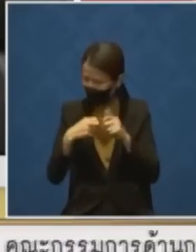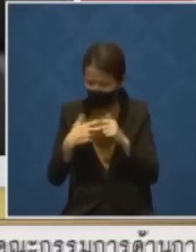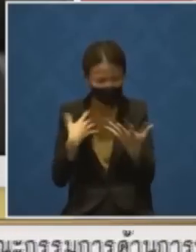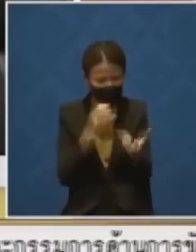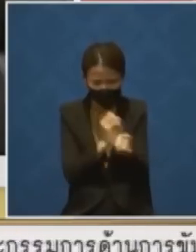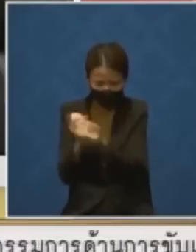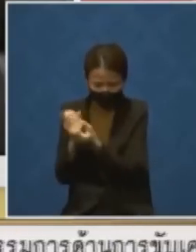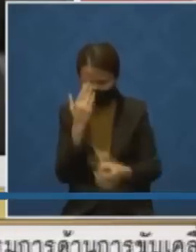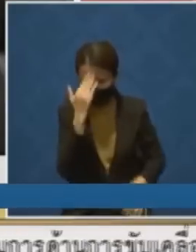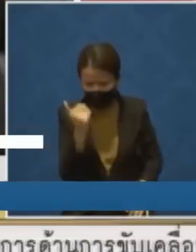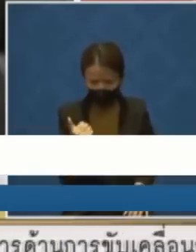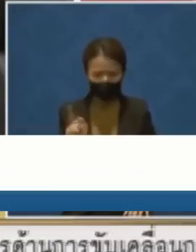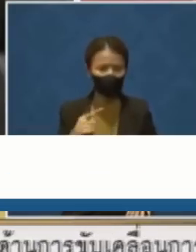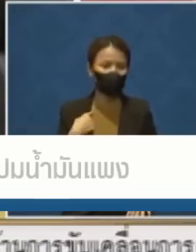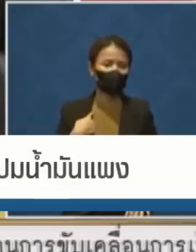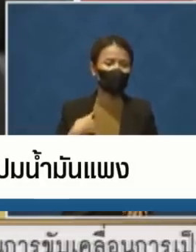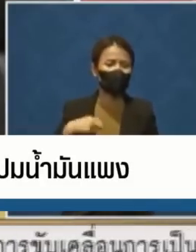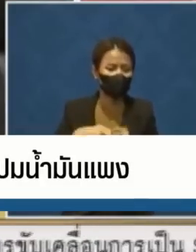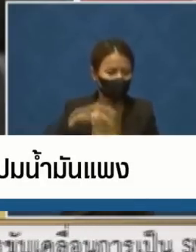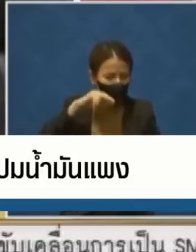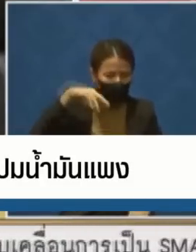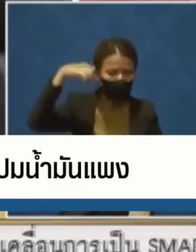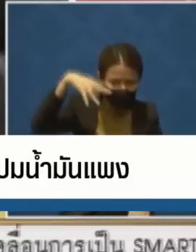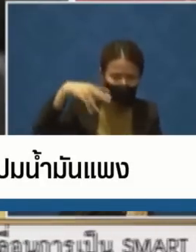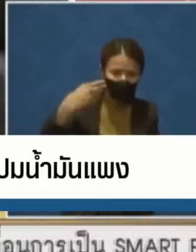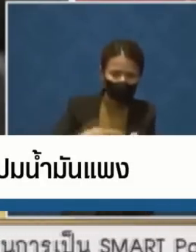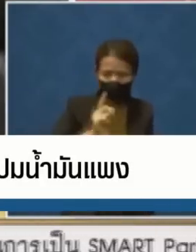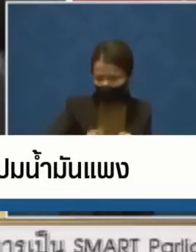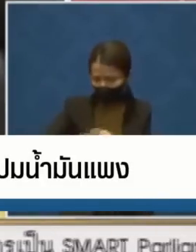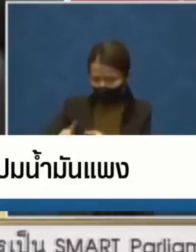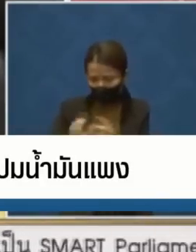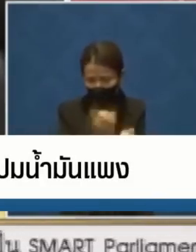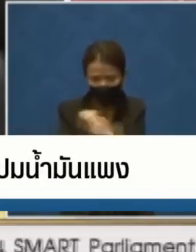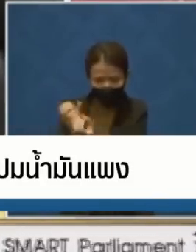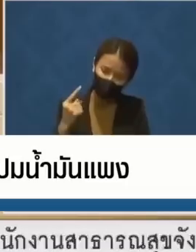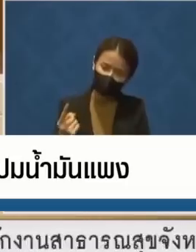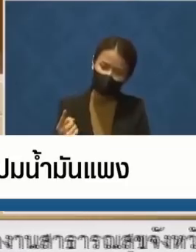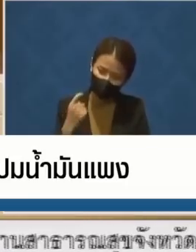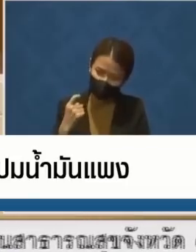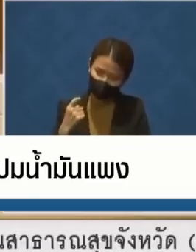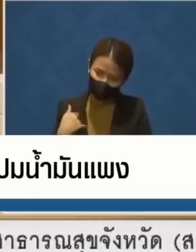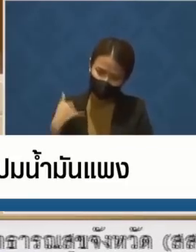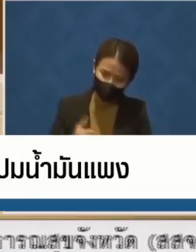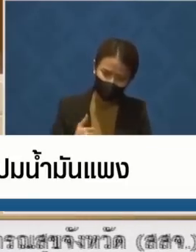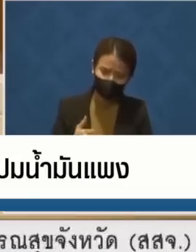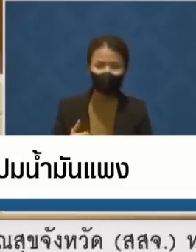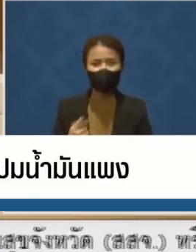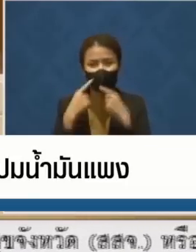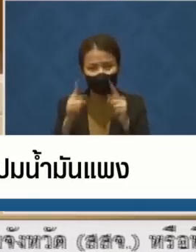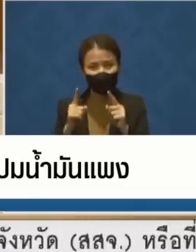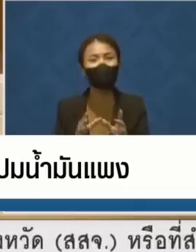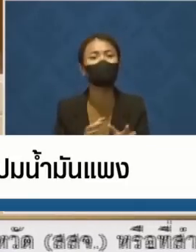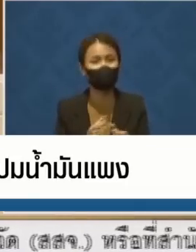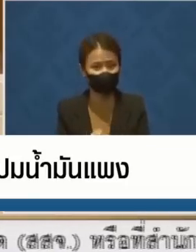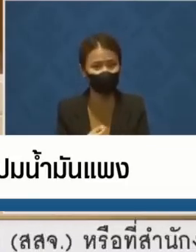สเซียยูเครน เอ าไปฟังดูเลยไปฟังดูเลยแล้วฟังทั้งคนถามและคนตอบเลยครับ ถึงส